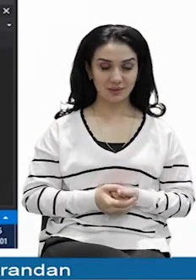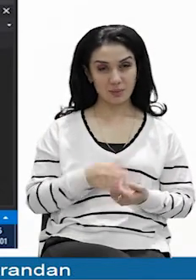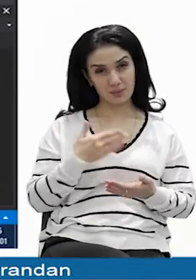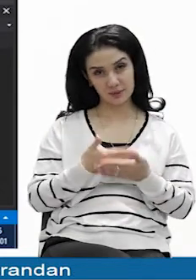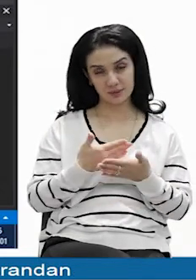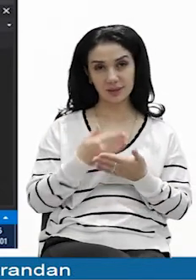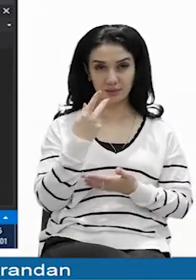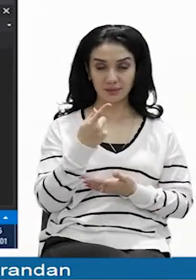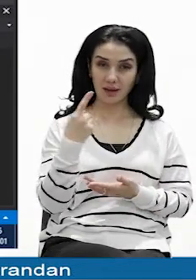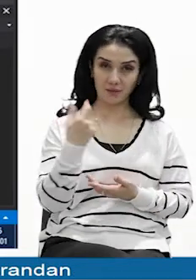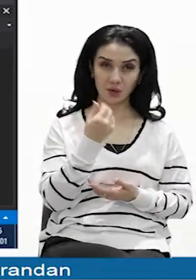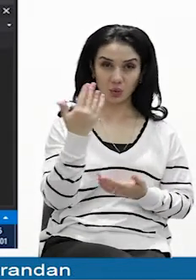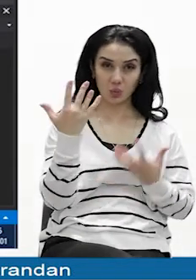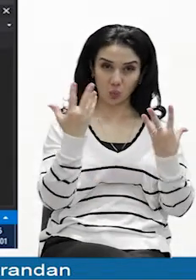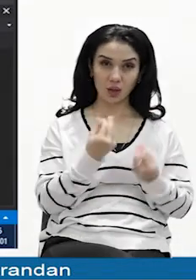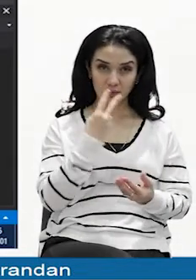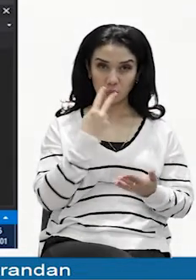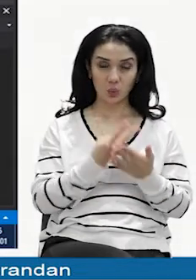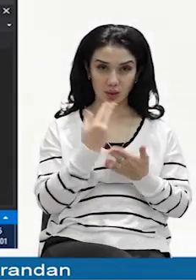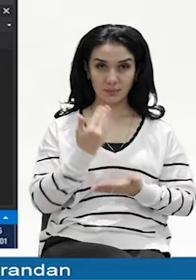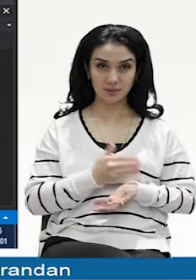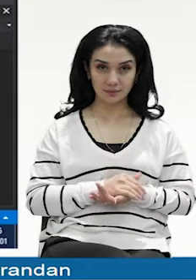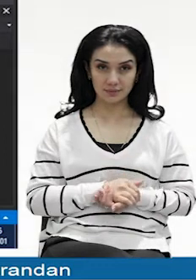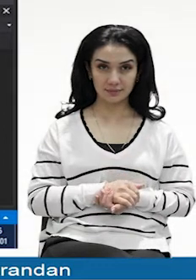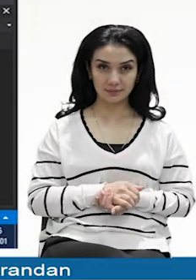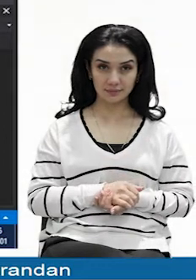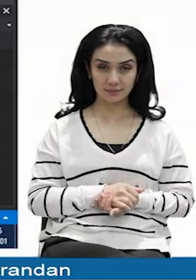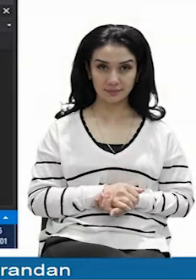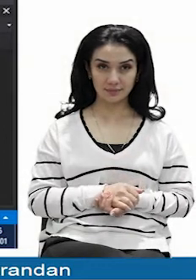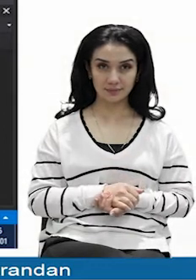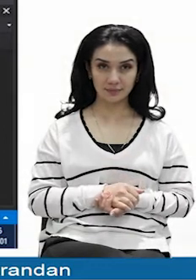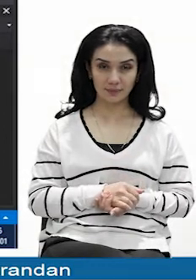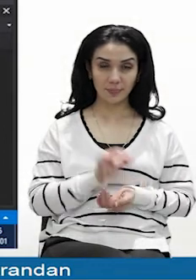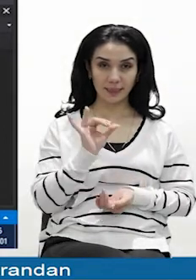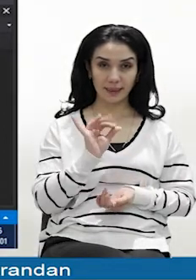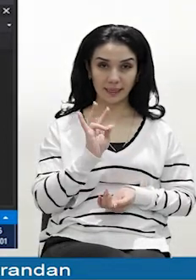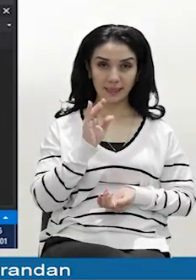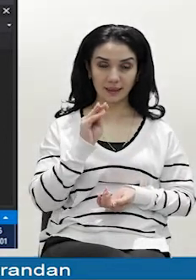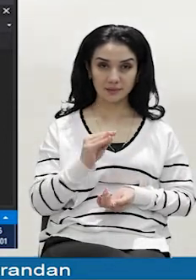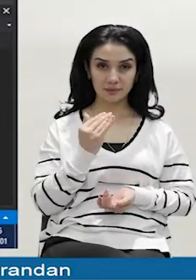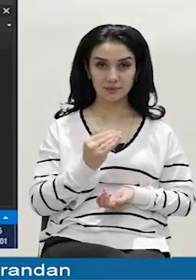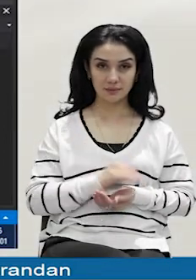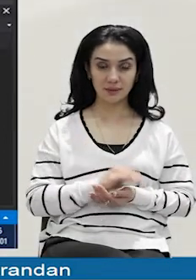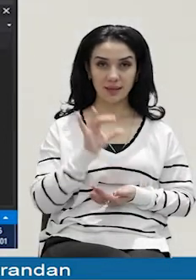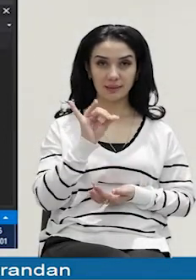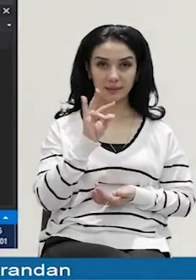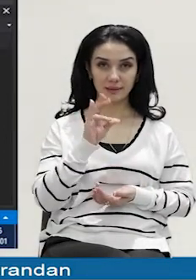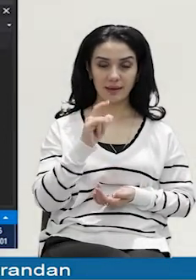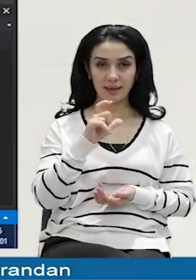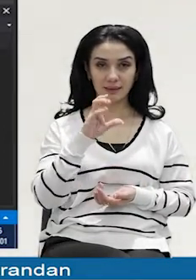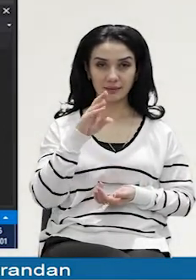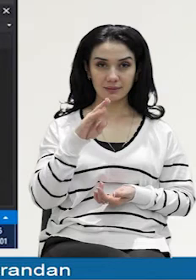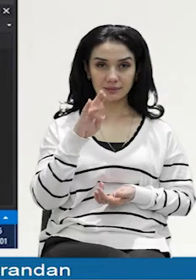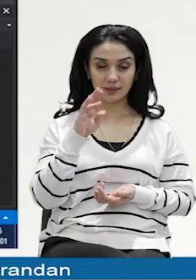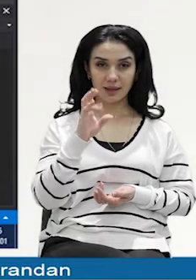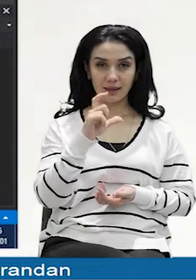masalan mana hafta kunlarini ko'ramiz. Xo'sh. Demak, int bitta in n o'zgarishini